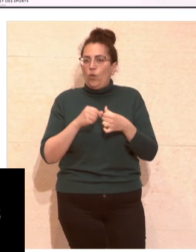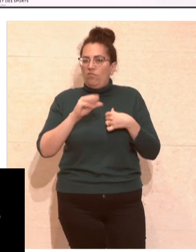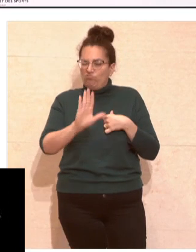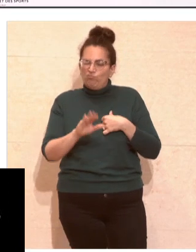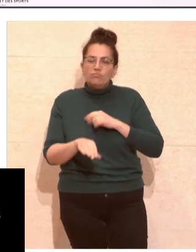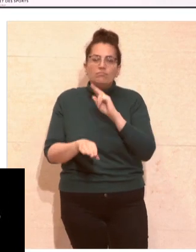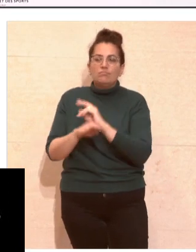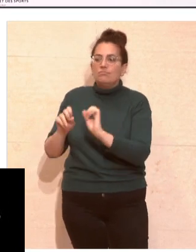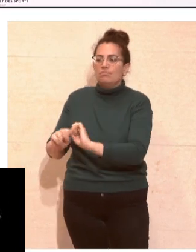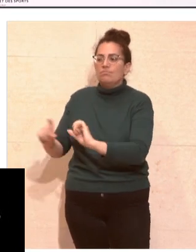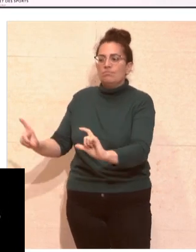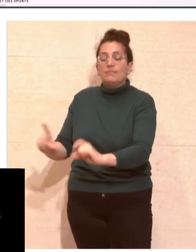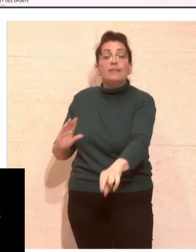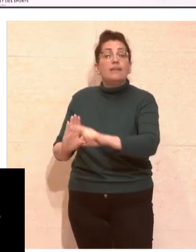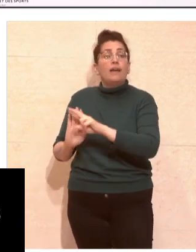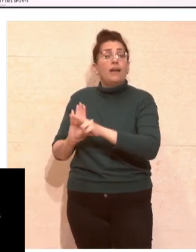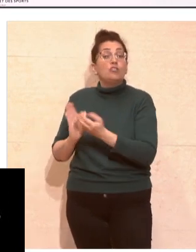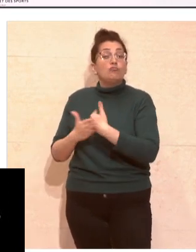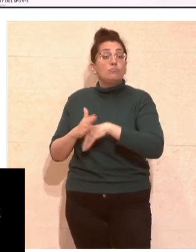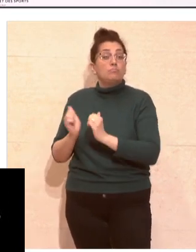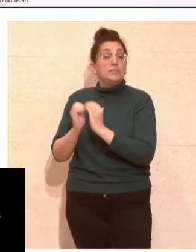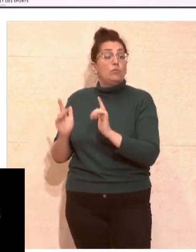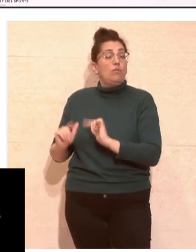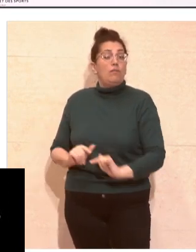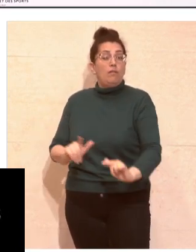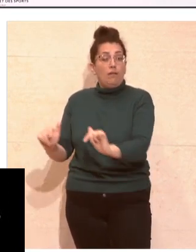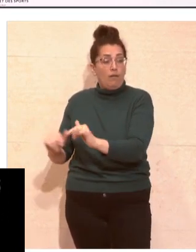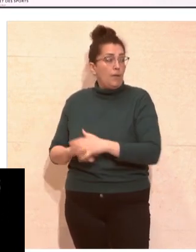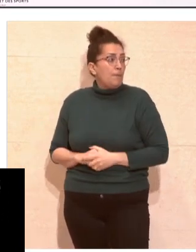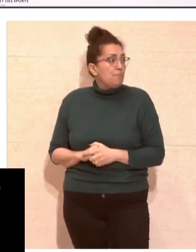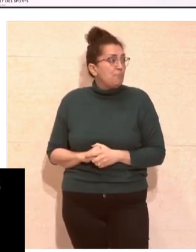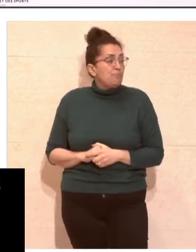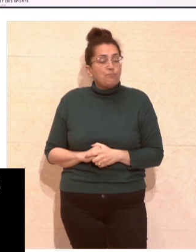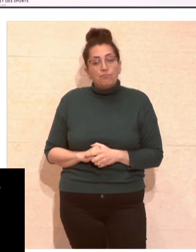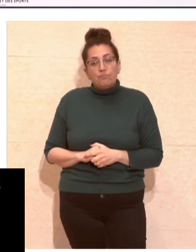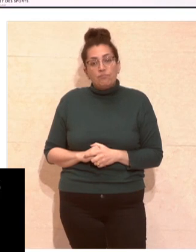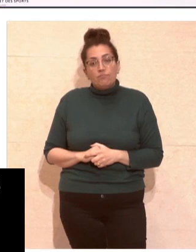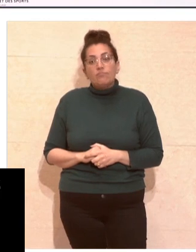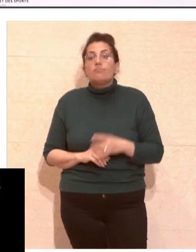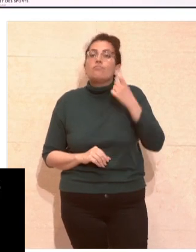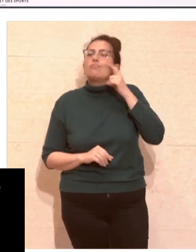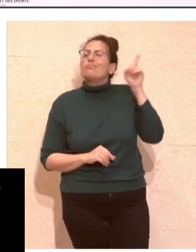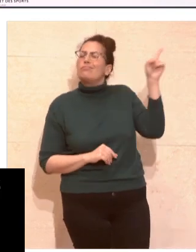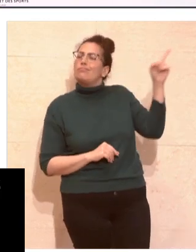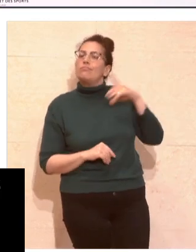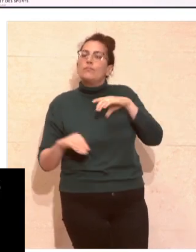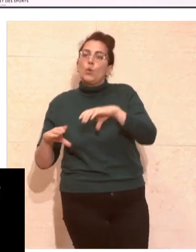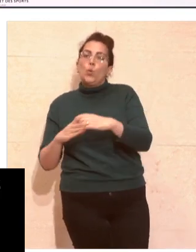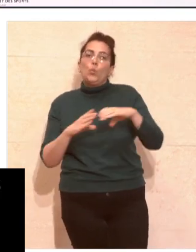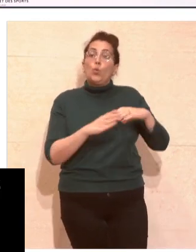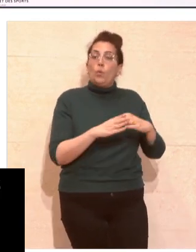des écrans que les parents mettaient en place à la maison. Ici, vous avez deux groupes. On a comparé la durée de